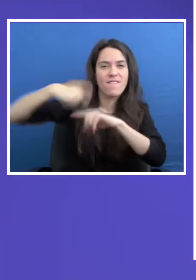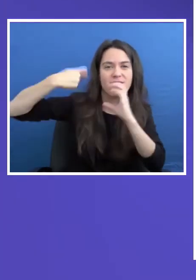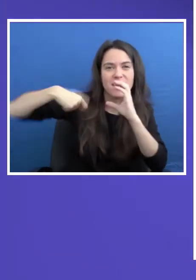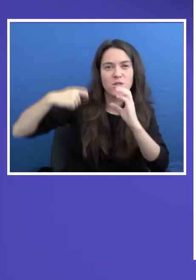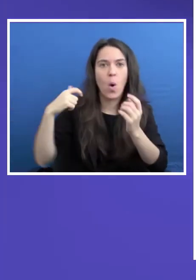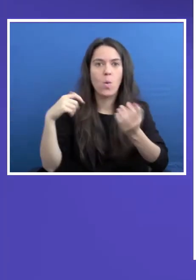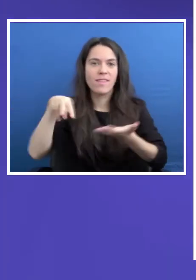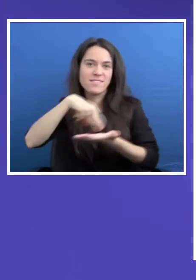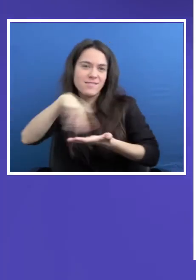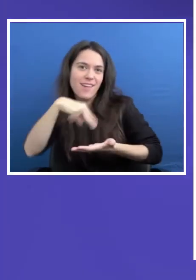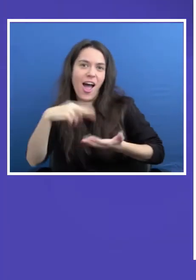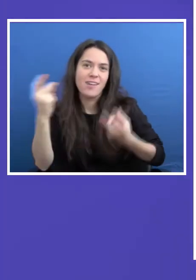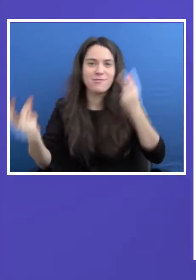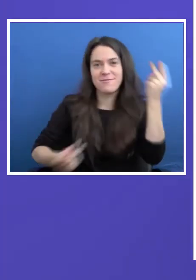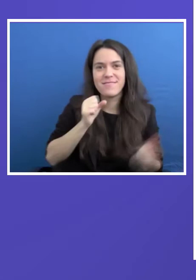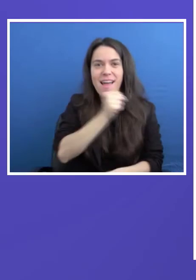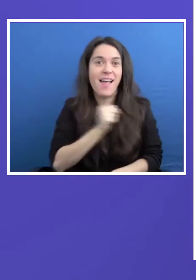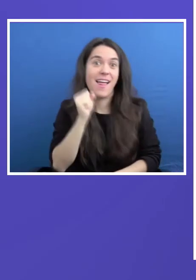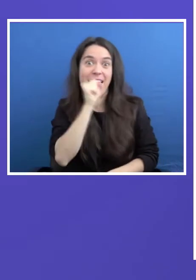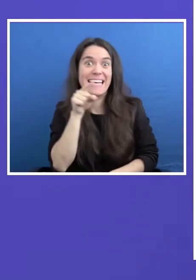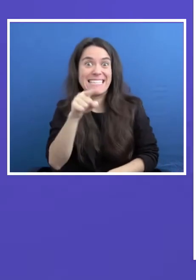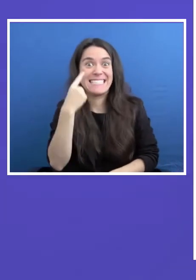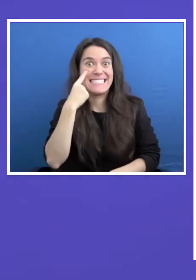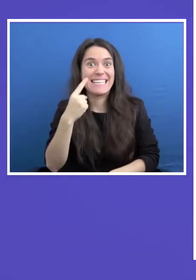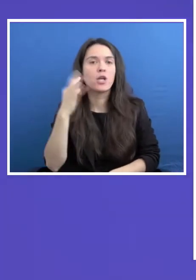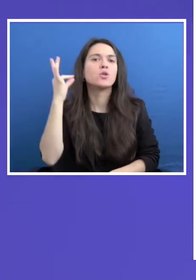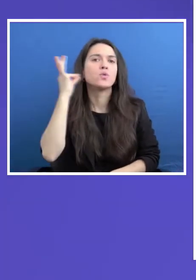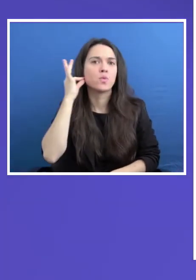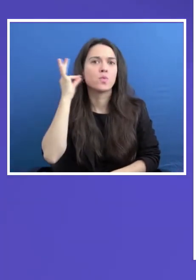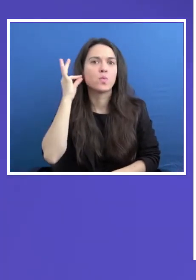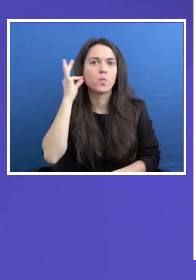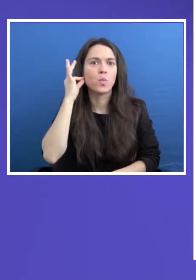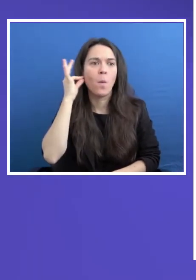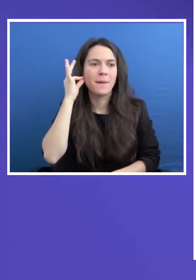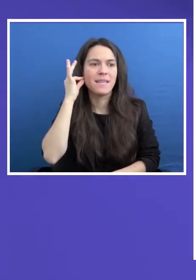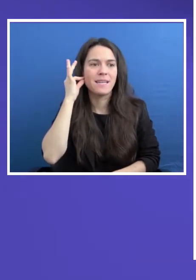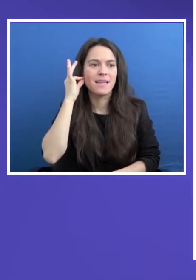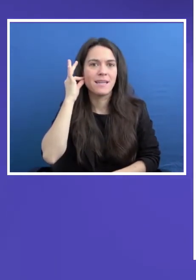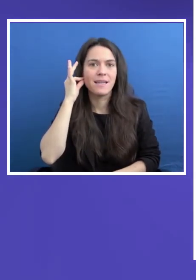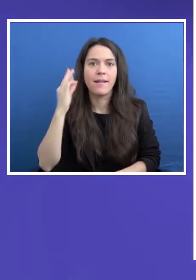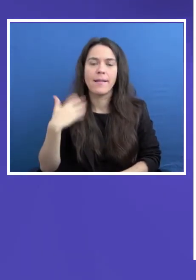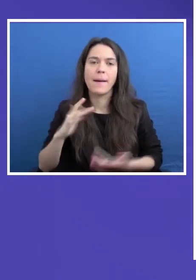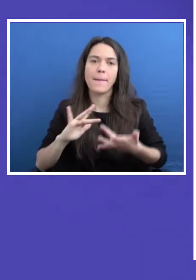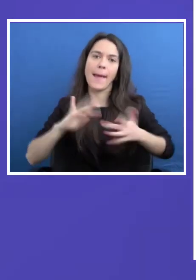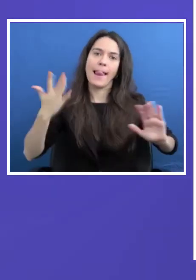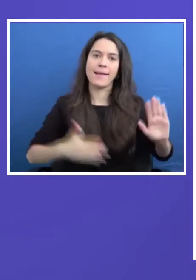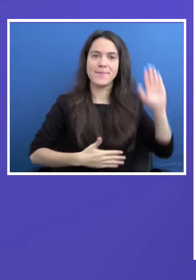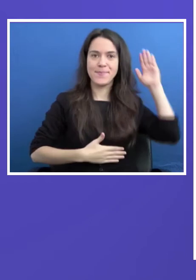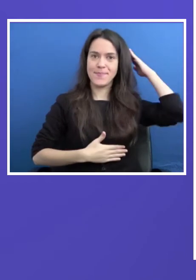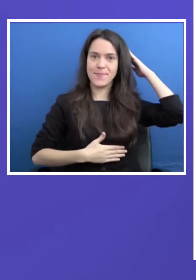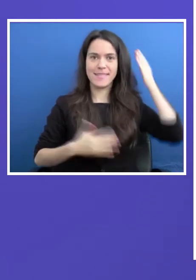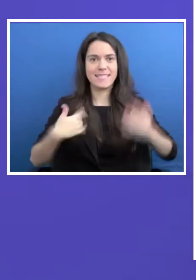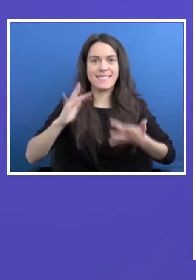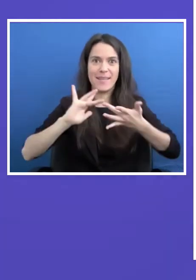انها ترقص بصوره لافته للانتباه ومثيره للغرائز، لا ده بلاش منه. فاحنا عندنا في المجلس الاعلى لتنظيم الاعلام